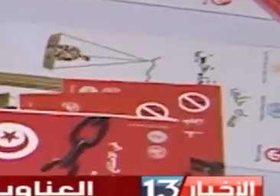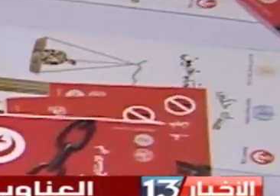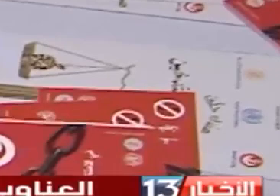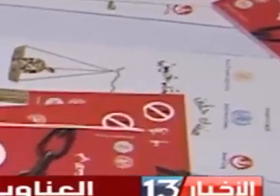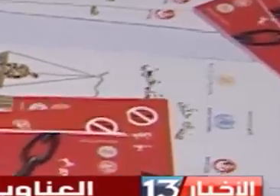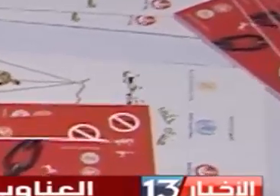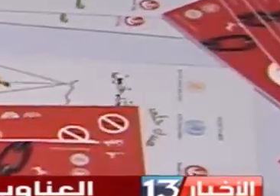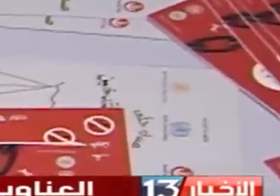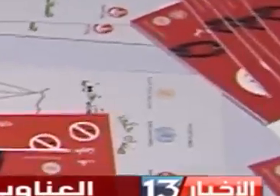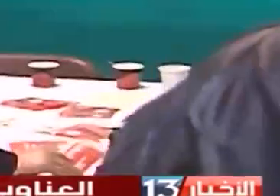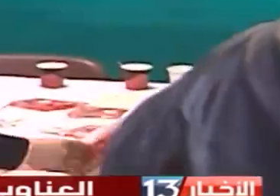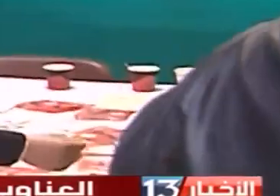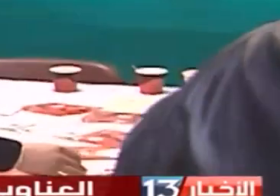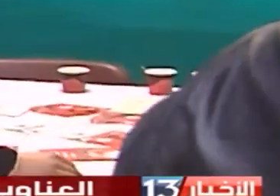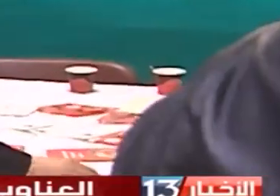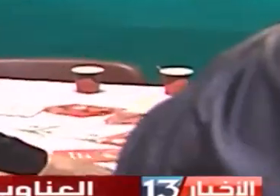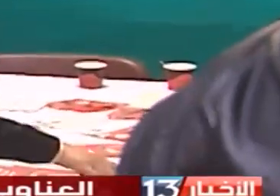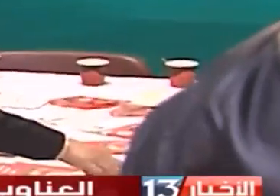من أمراض خطيرة.